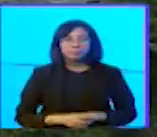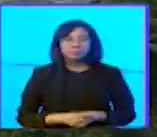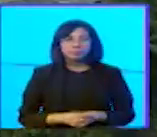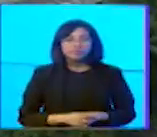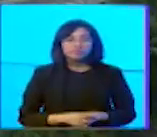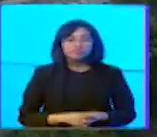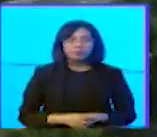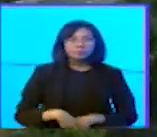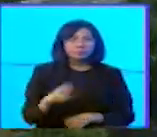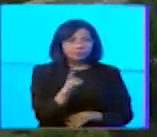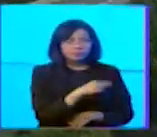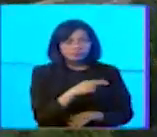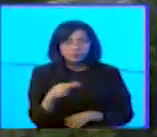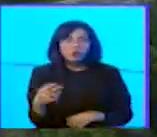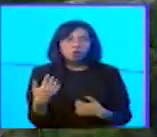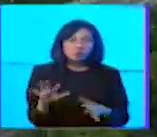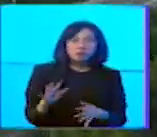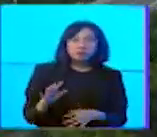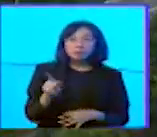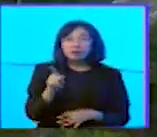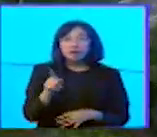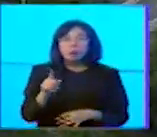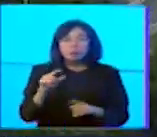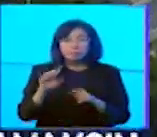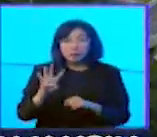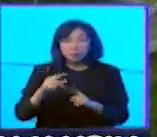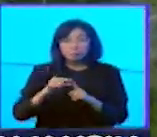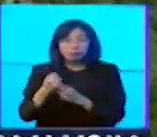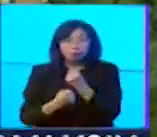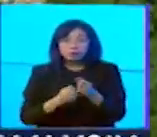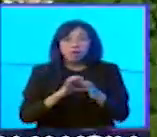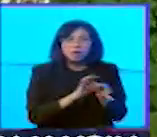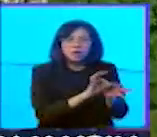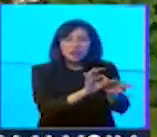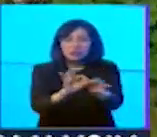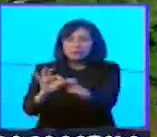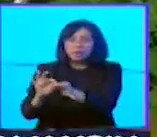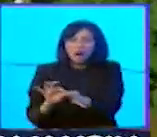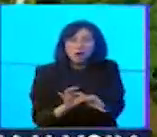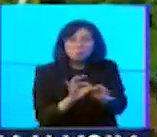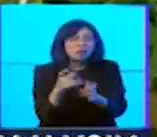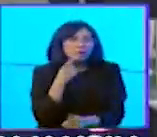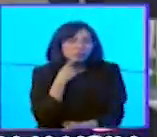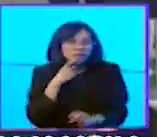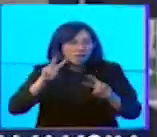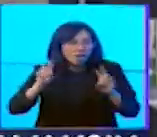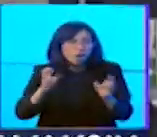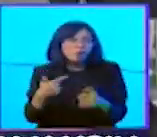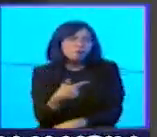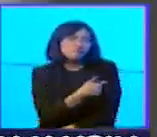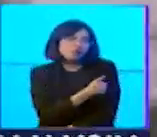Dengan demikian, Indonesia telah menjalin kerjasama dengan 4 perusahaan farmasi untuk pengadaan vaksin COVID-19.